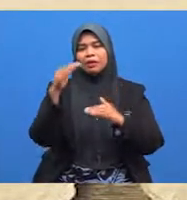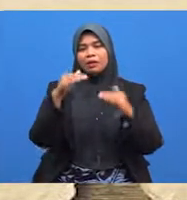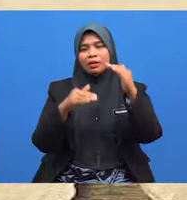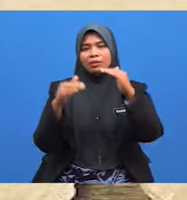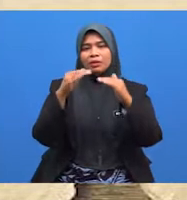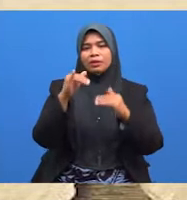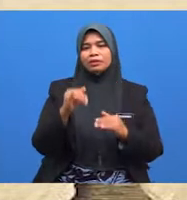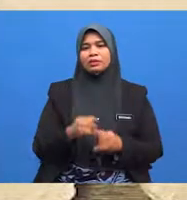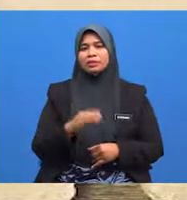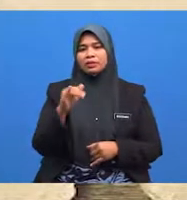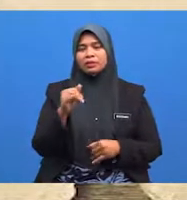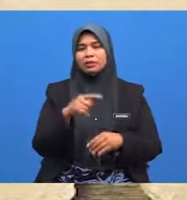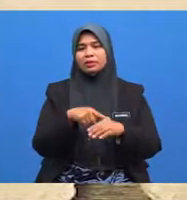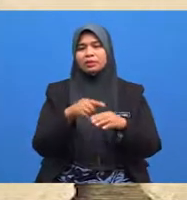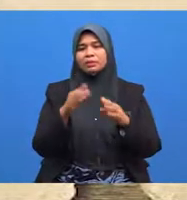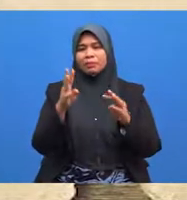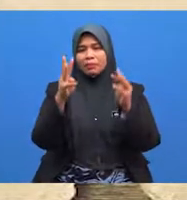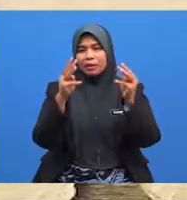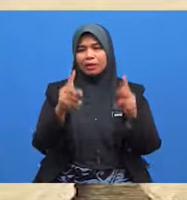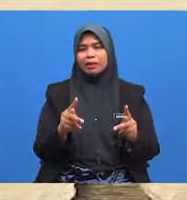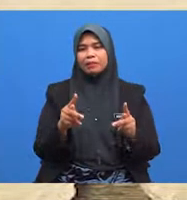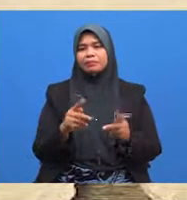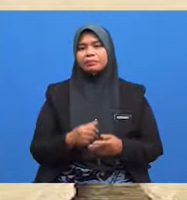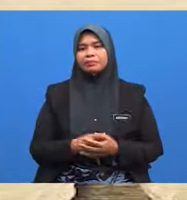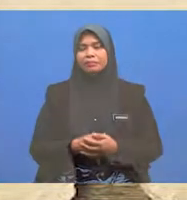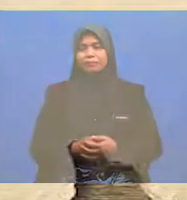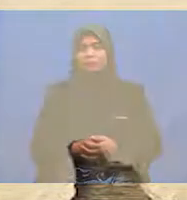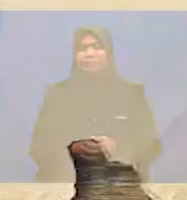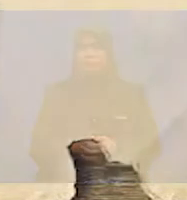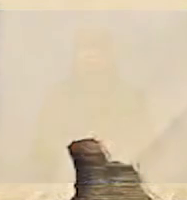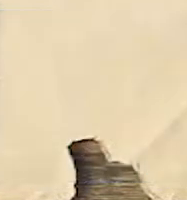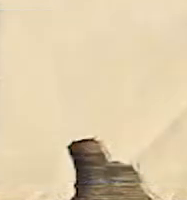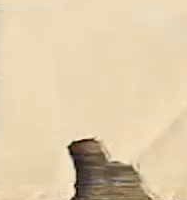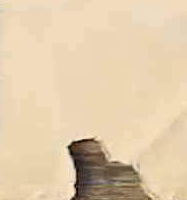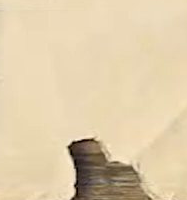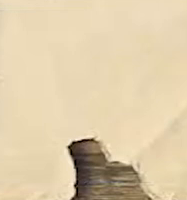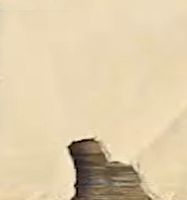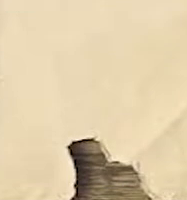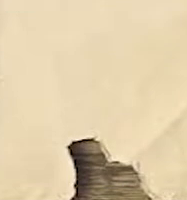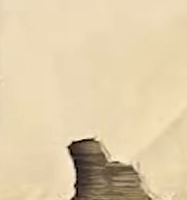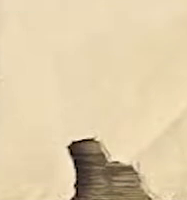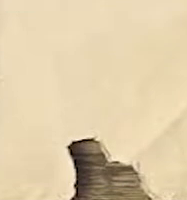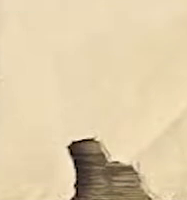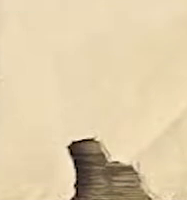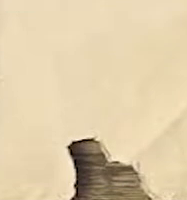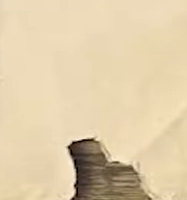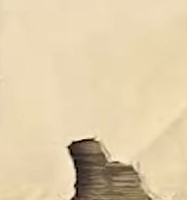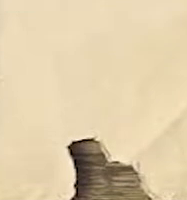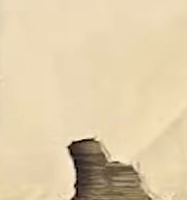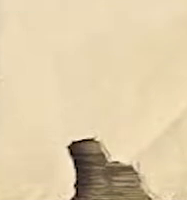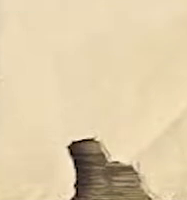Menara tersebut terpisah daripada bangunan induknya yang menempatkan makam sebenar Akbar.